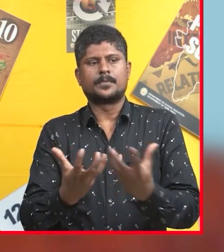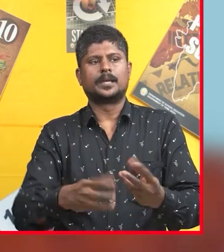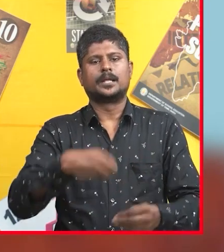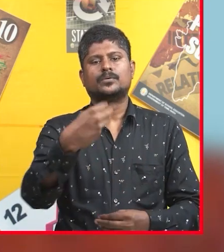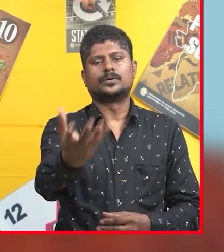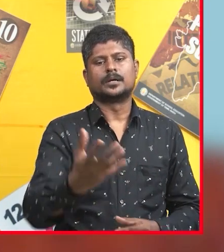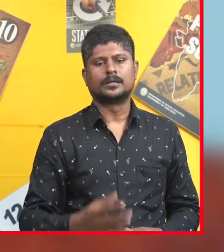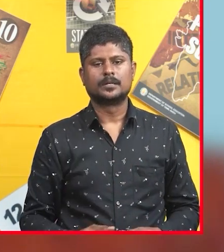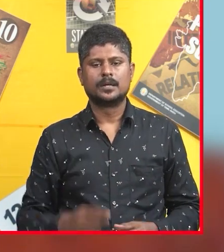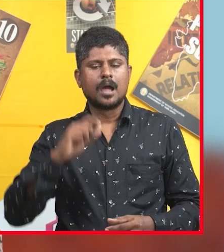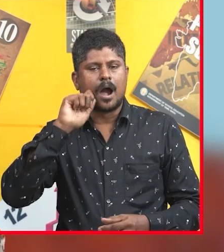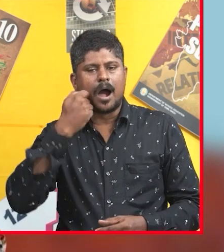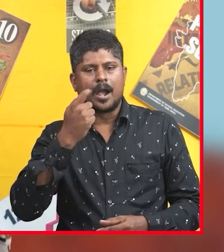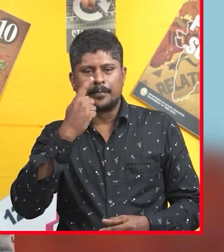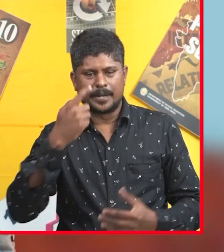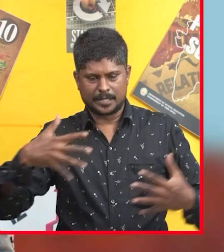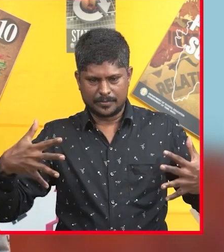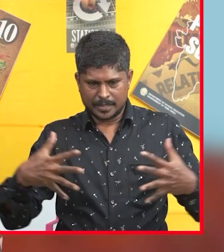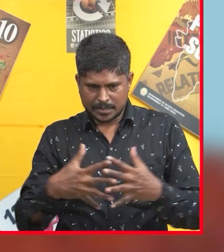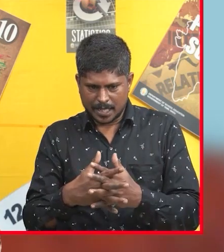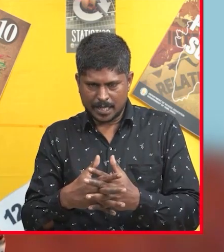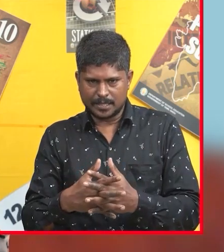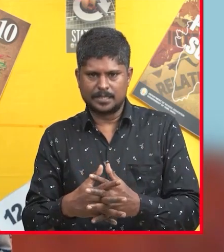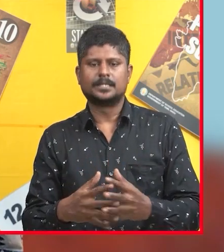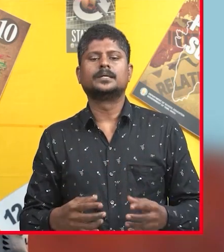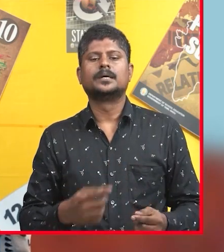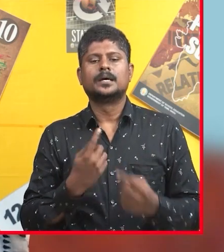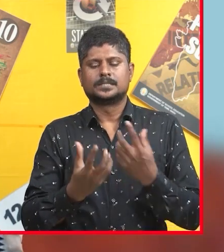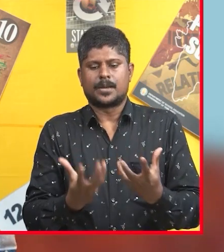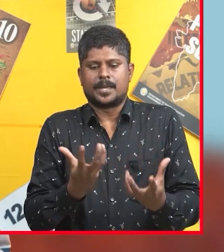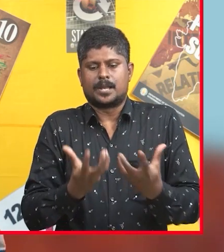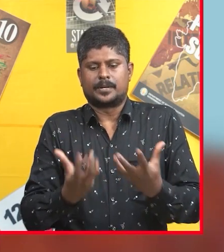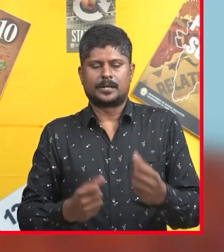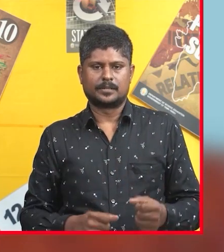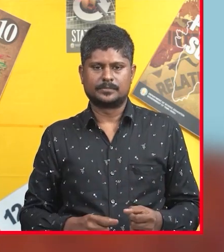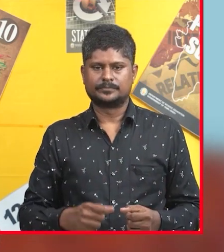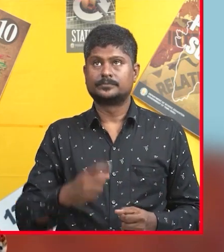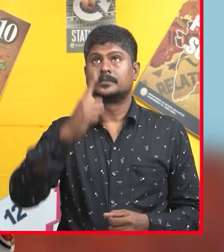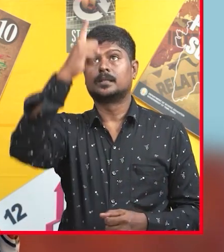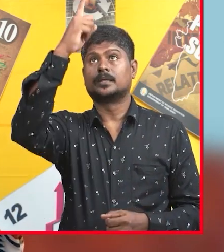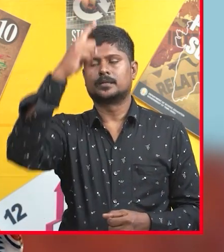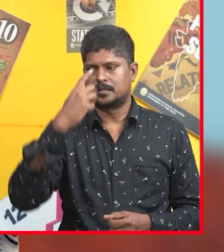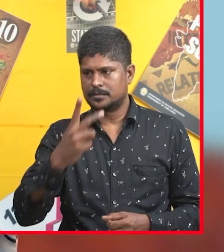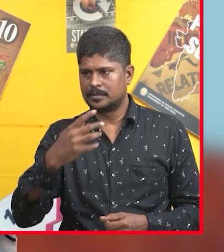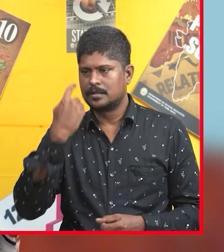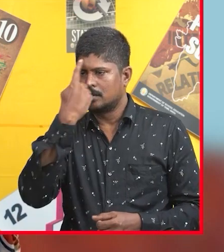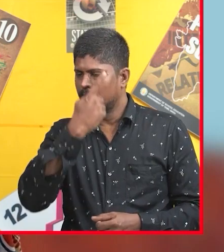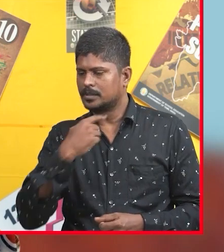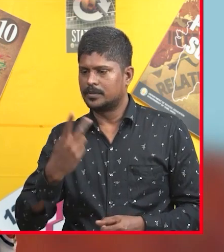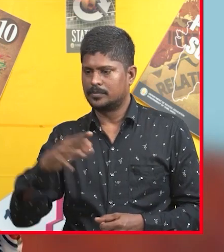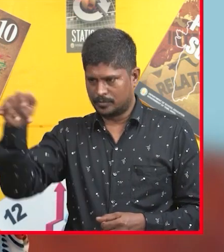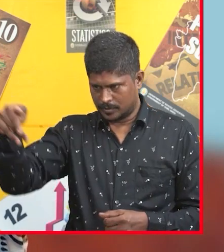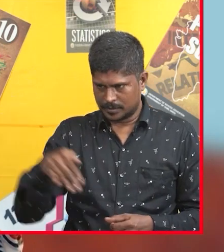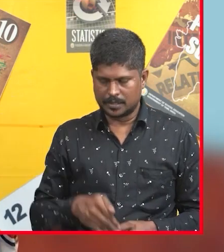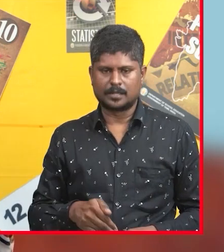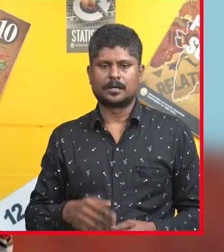சமர்ச்சிட்டு வந்து கணவரும் மனைவியும் ரெண்டு பேருமே ஒன்னா சேர்ந்து இன்முகத்தோட அந்த சிவபெருமான் வடிவத்துல வந்திருக்காரு இல்லையா அந்த விருந்தினர